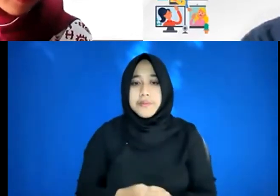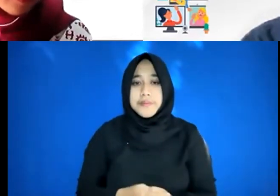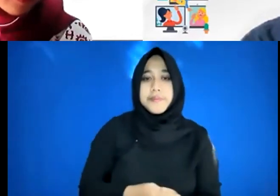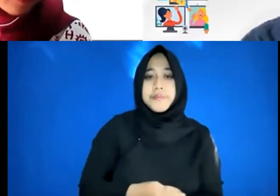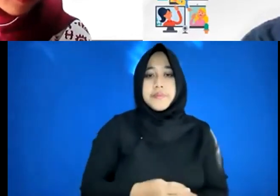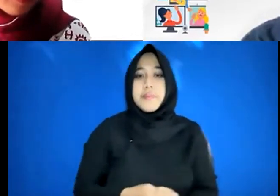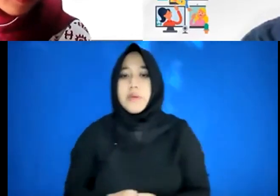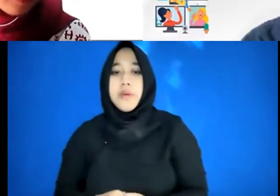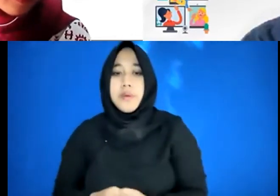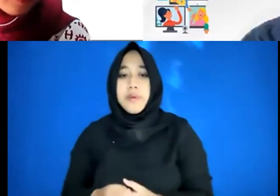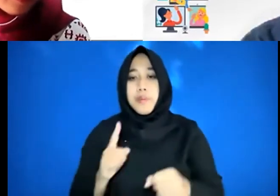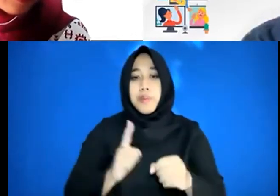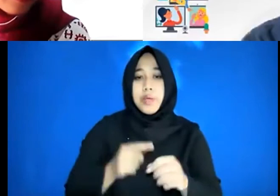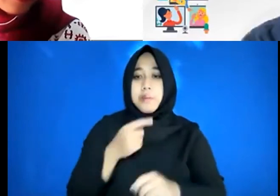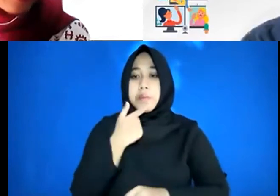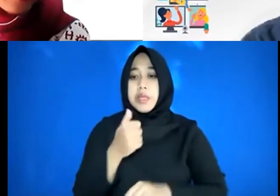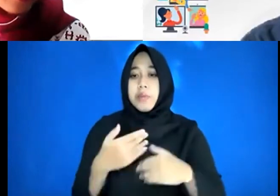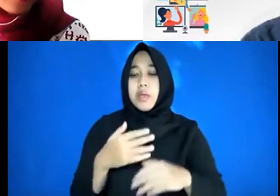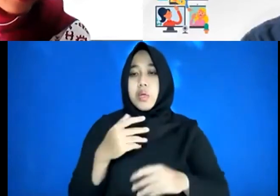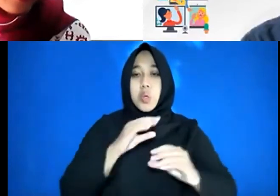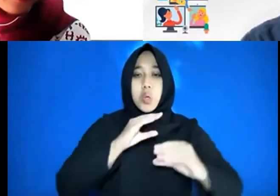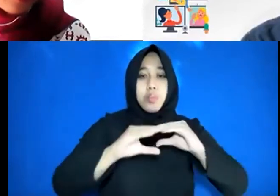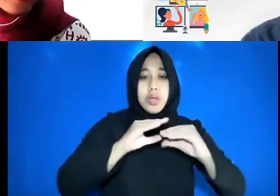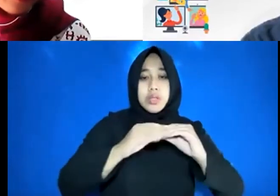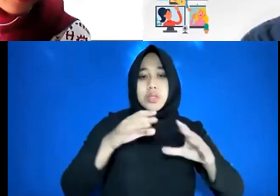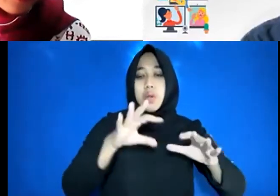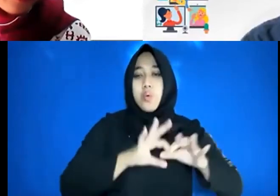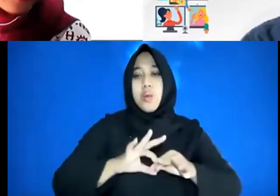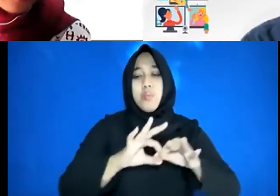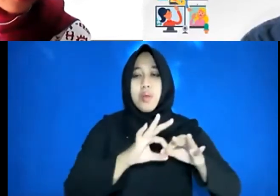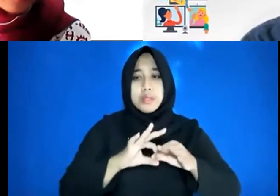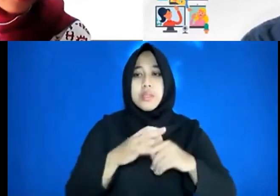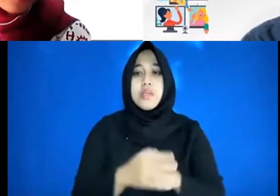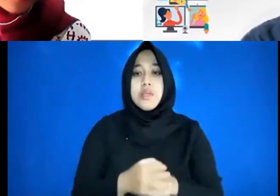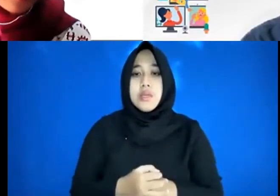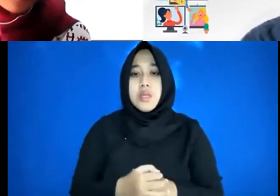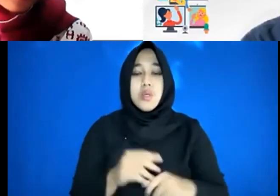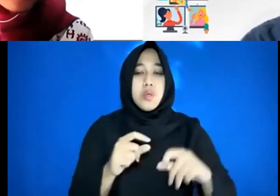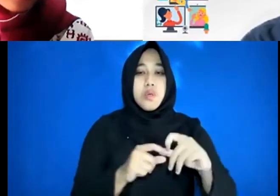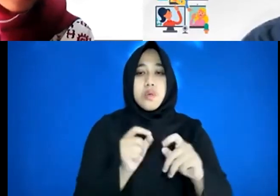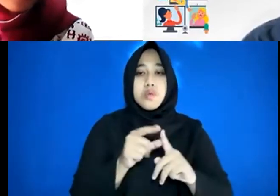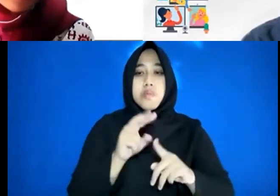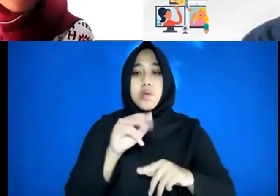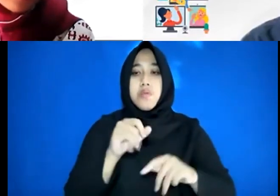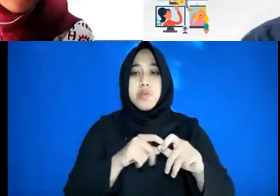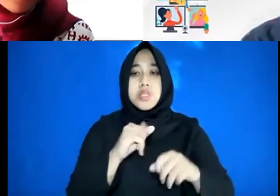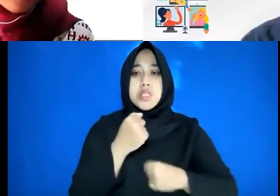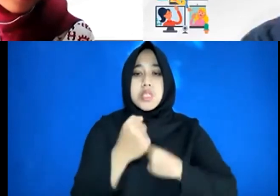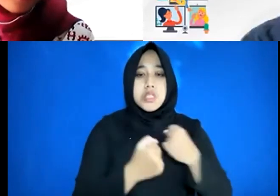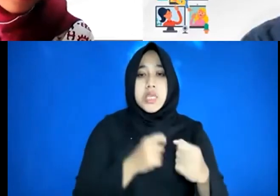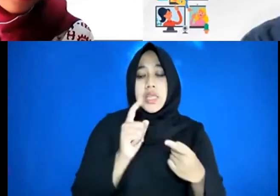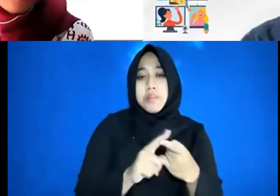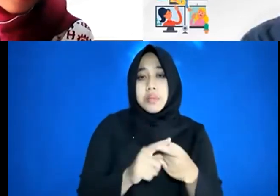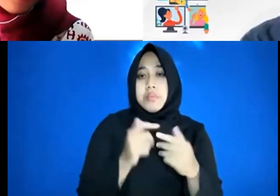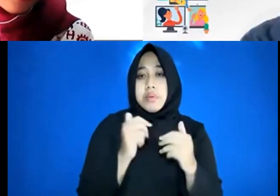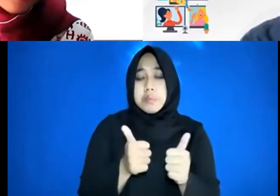poin penting juga dalam hal komunikasi dan kolaborasi. Sehingga ketika supervisi itu dilaksanakan, teman-teman